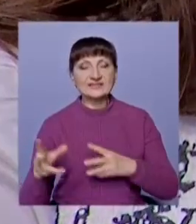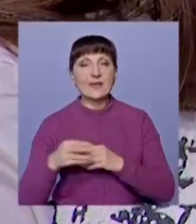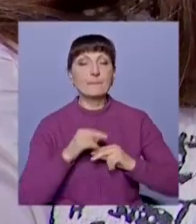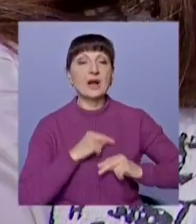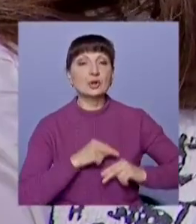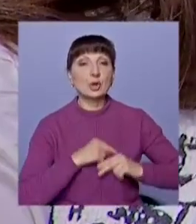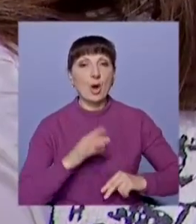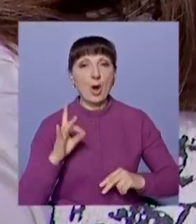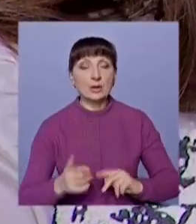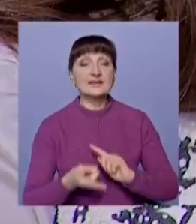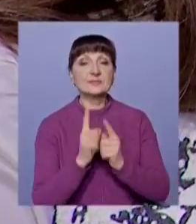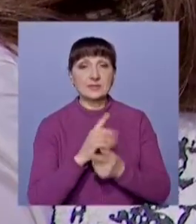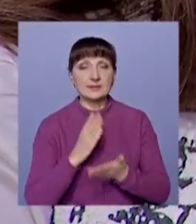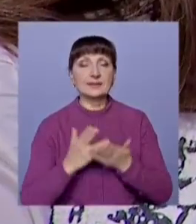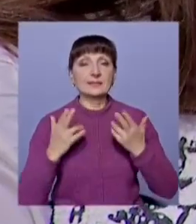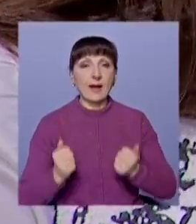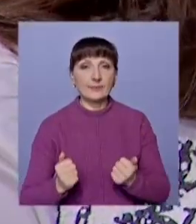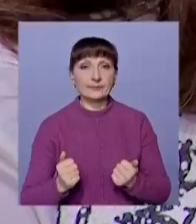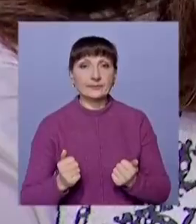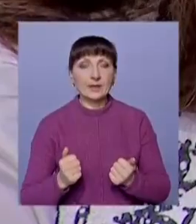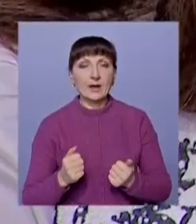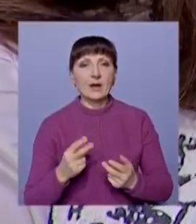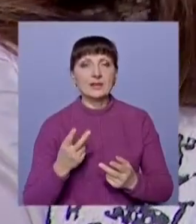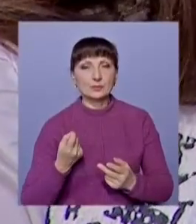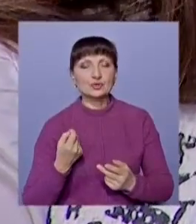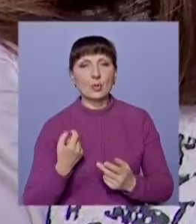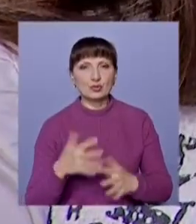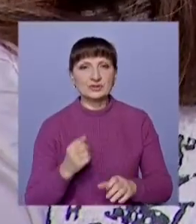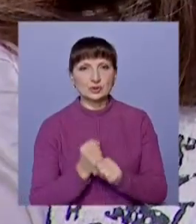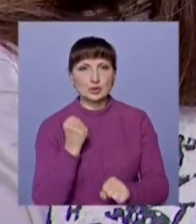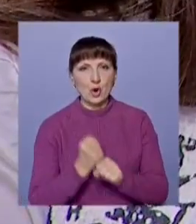партнерами, которые становятся все жестче. Вот,